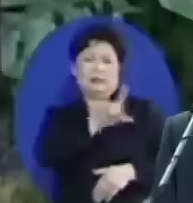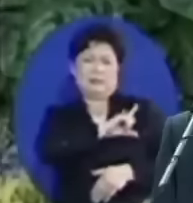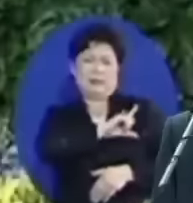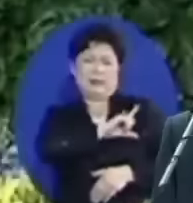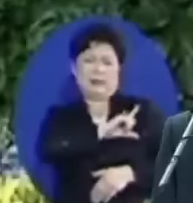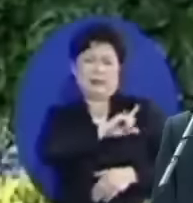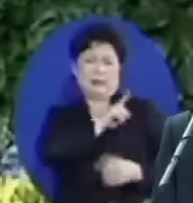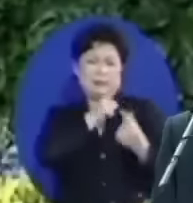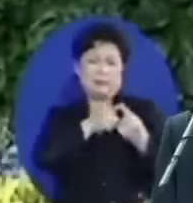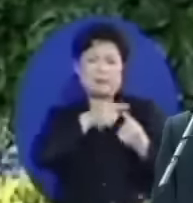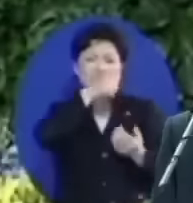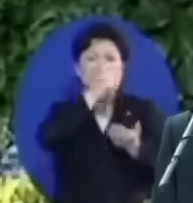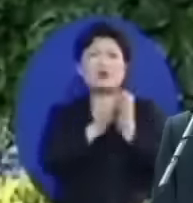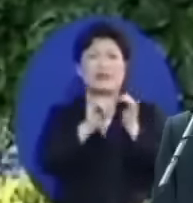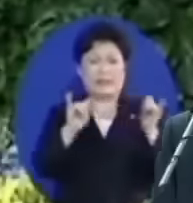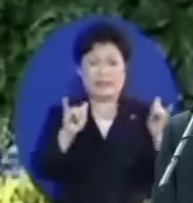죄인을